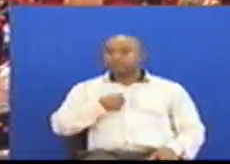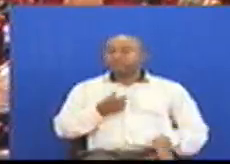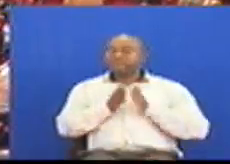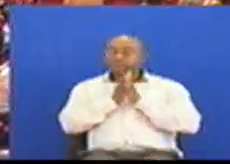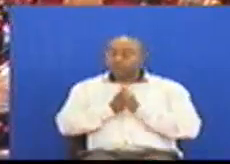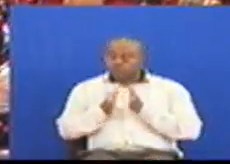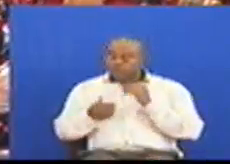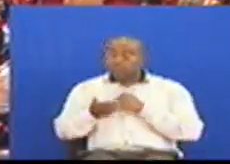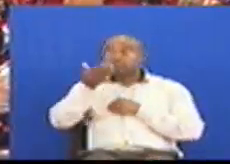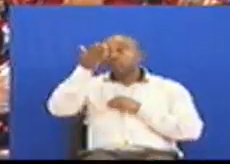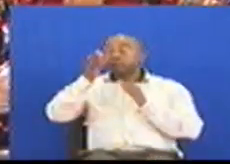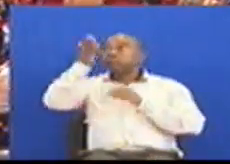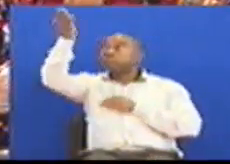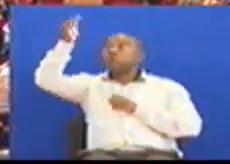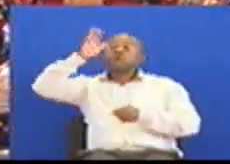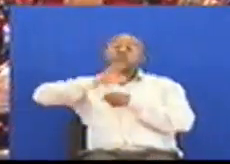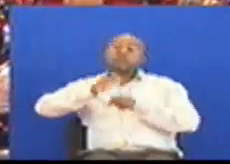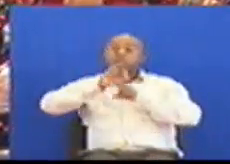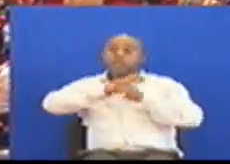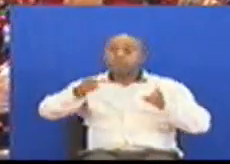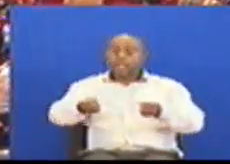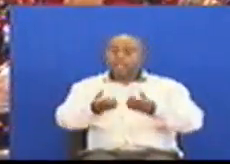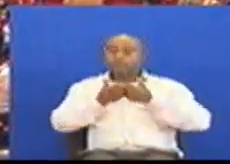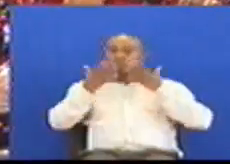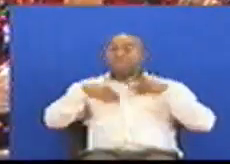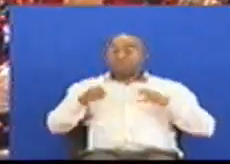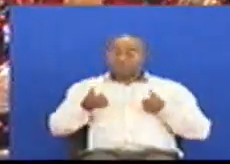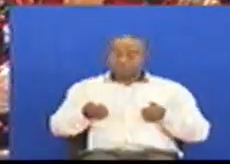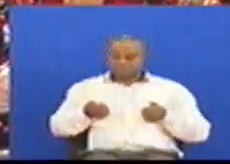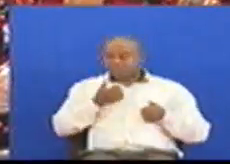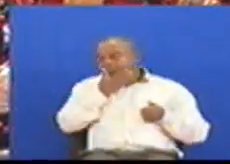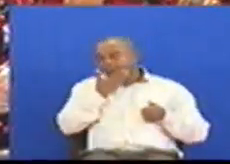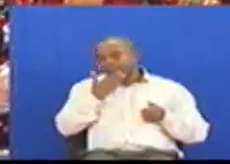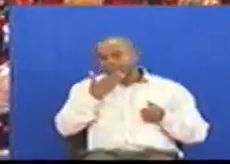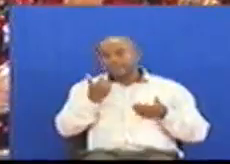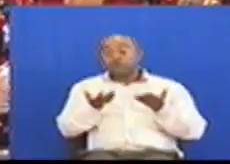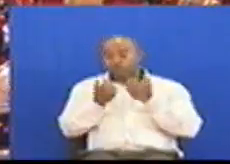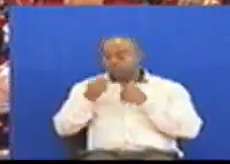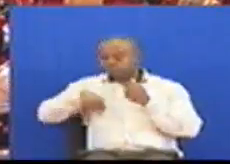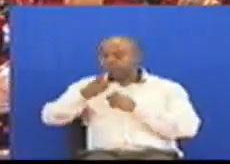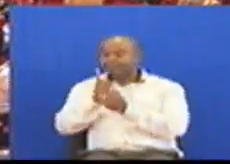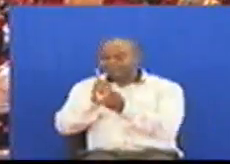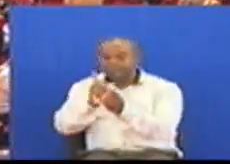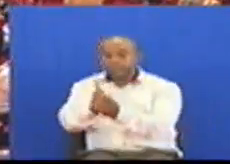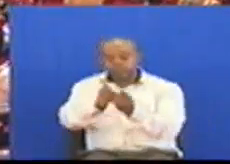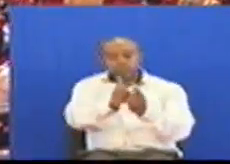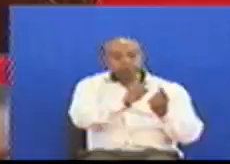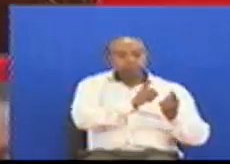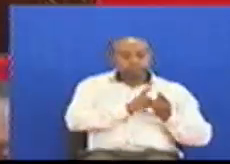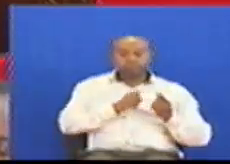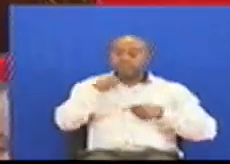rehema, ambaye ametujalia afya njema na kuweza kukutana na kuendelea na shughuli zetu za